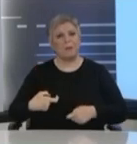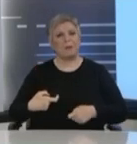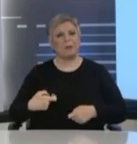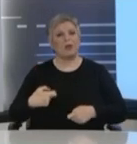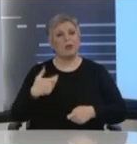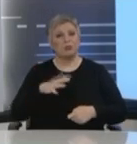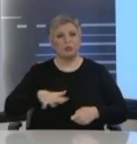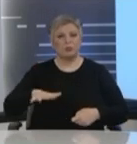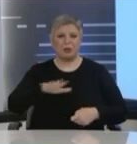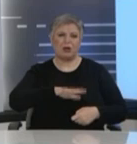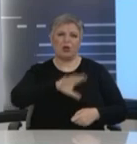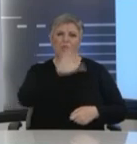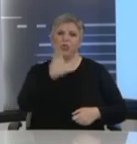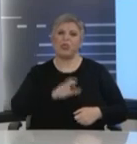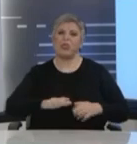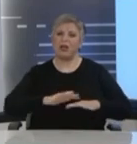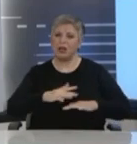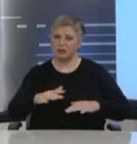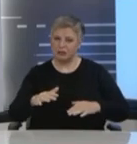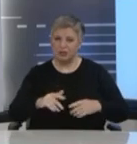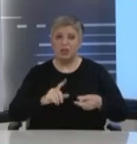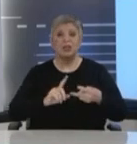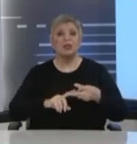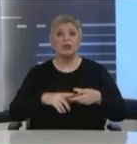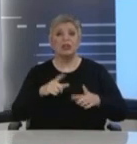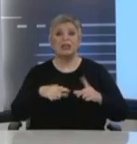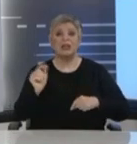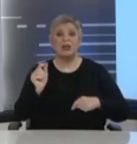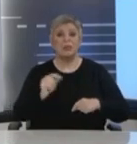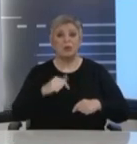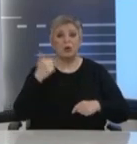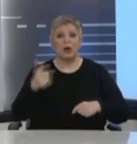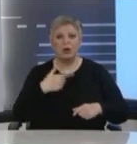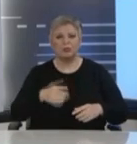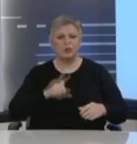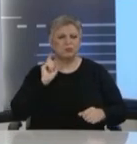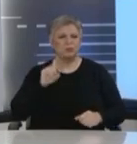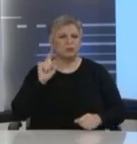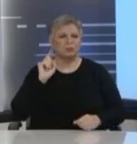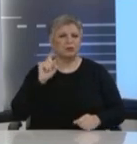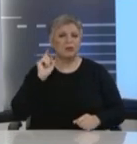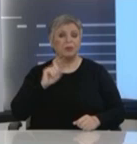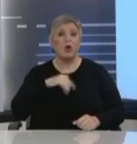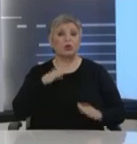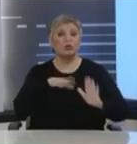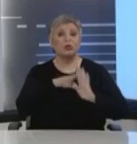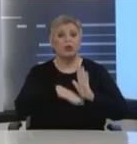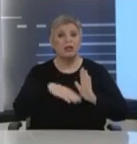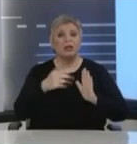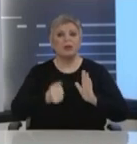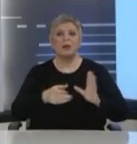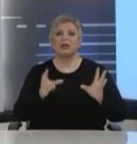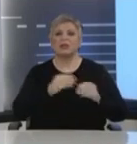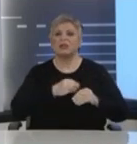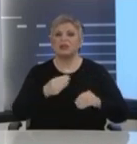Κύπρο, καταπατώντας τις διεθνείς συνθήκες και το διεθνές δίκαιο. Κάθε χαλαρότητα από